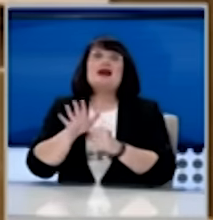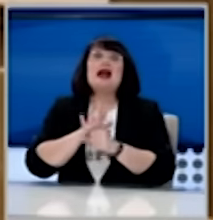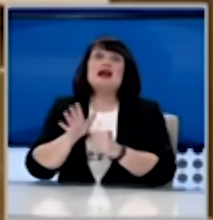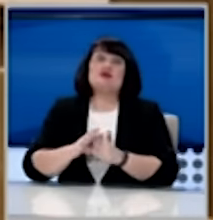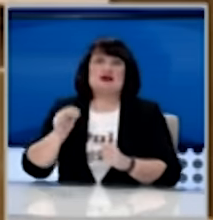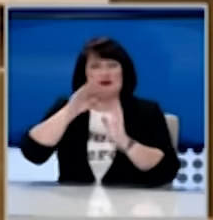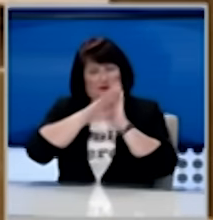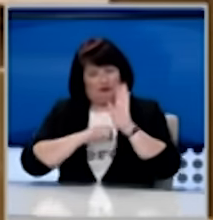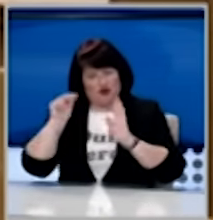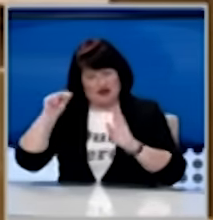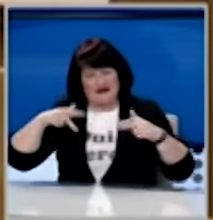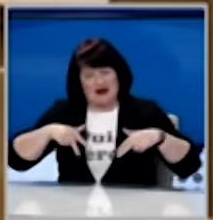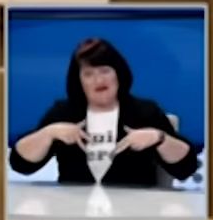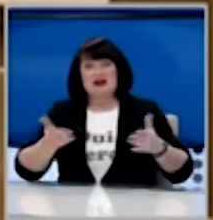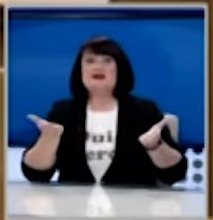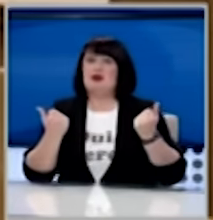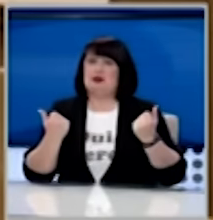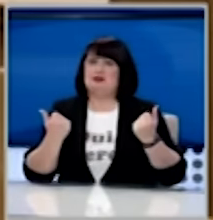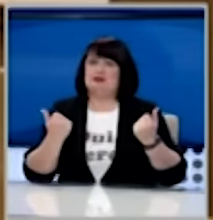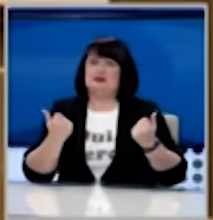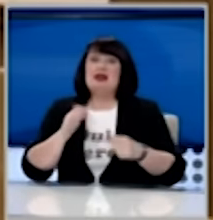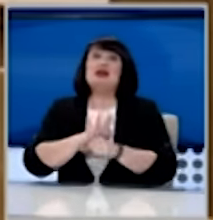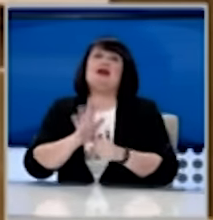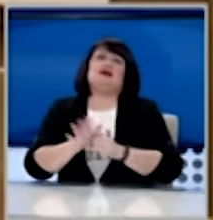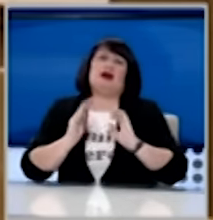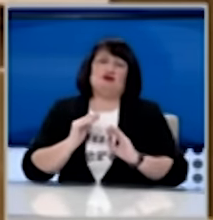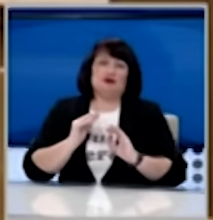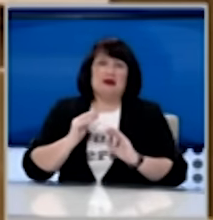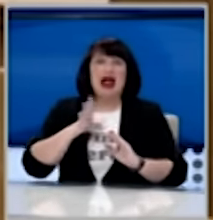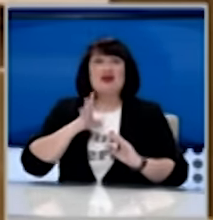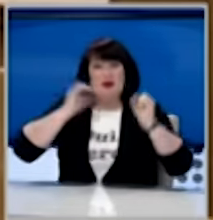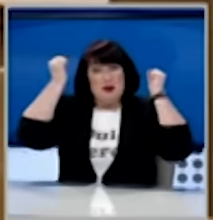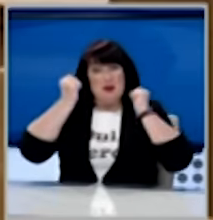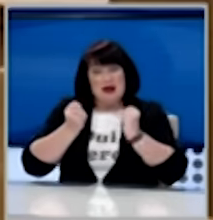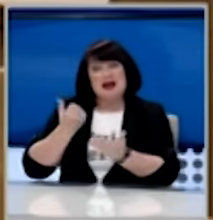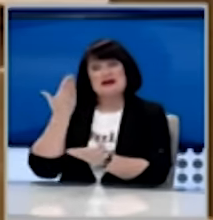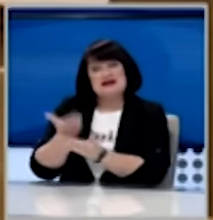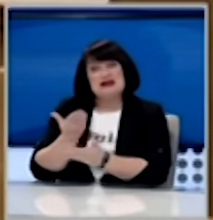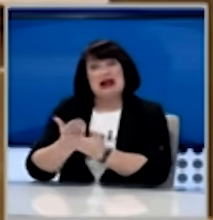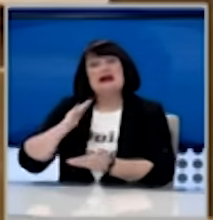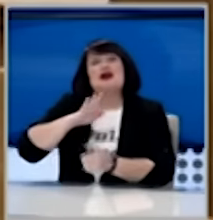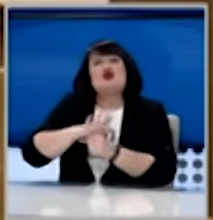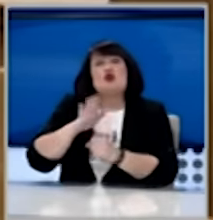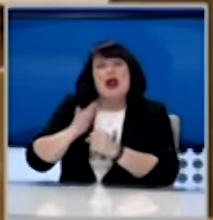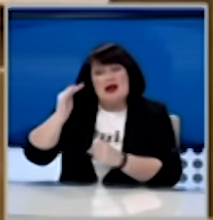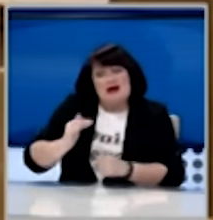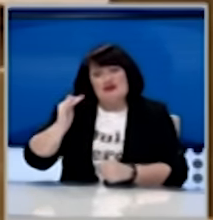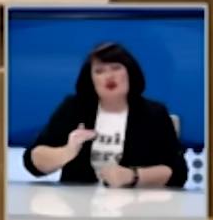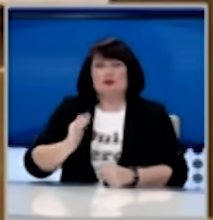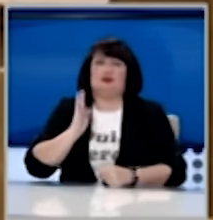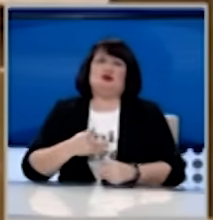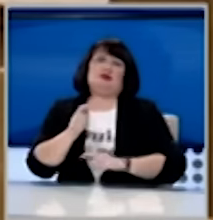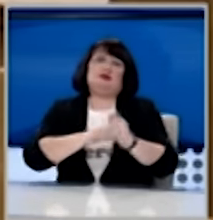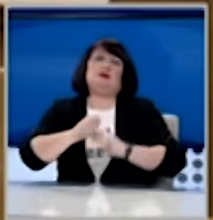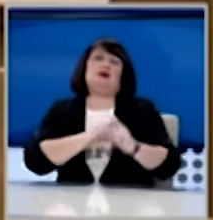όποιες δεσμεύσεις σας γνωρίζετε πολύ καλά πως αυτά που διεκδικούν είναι τα ελάχιστα που πρέπει να γίνουν